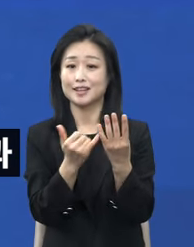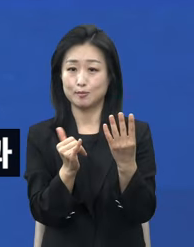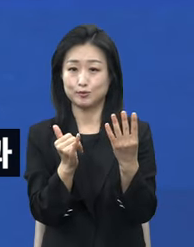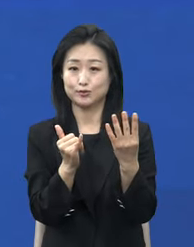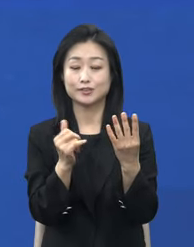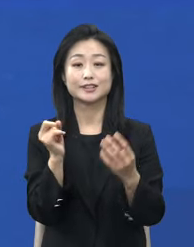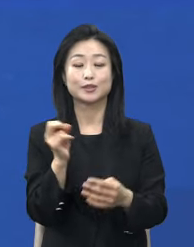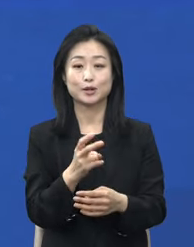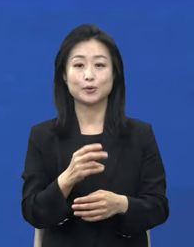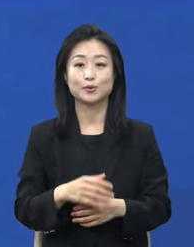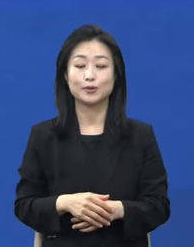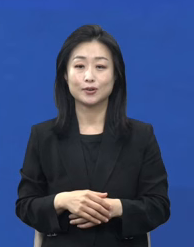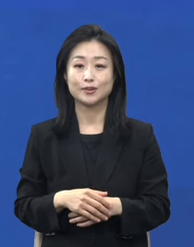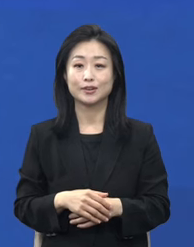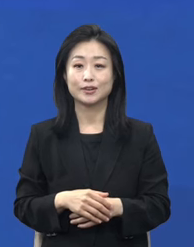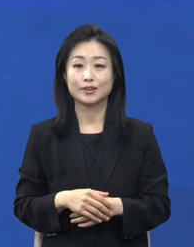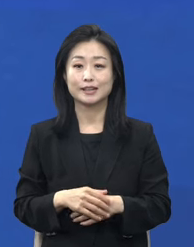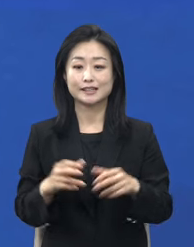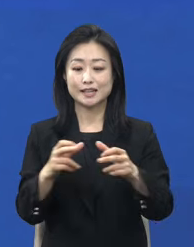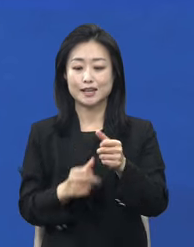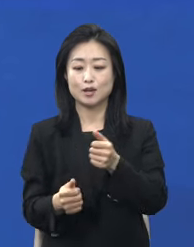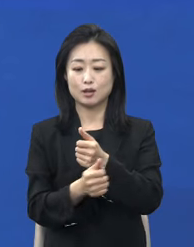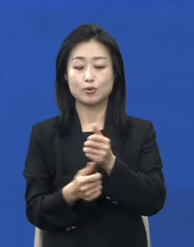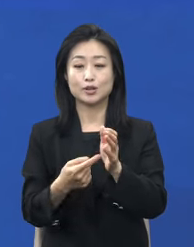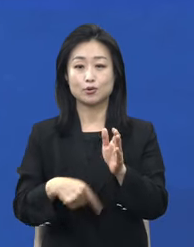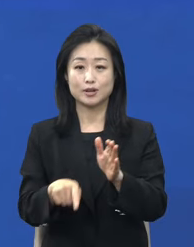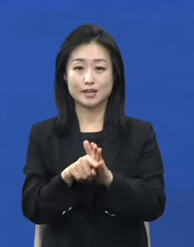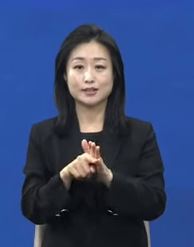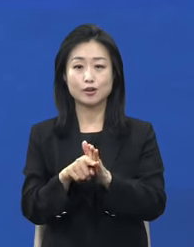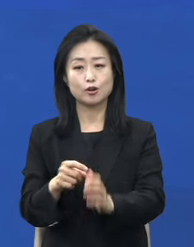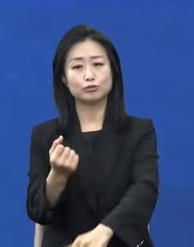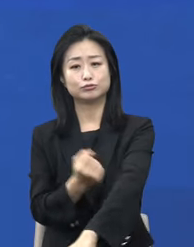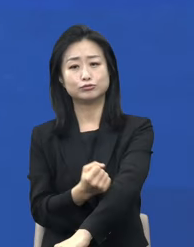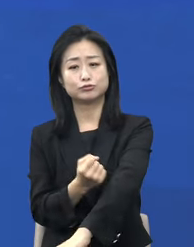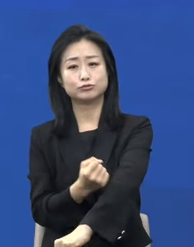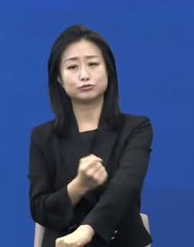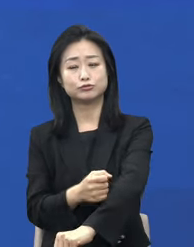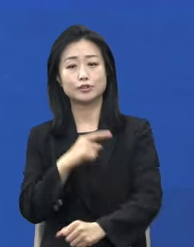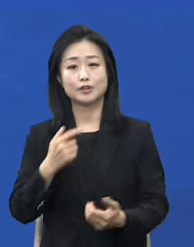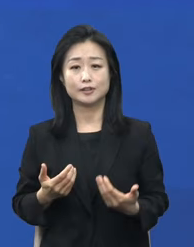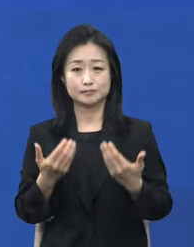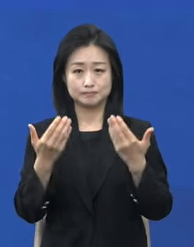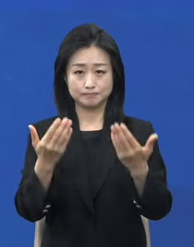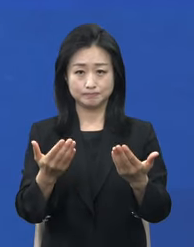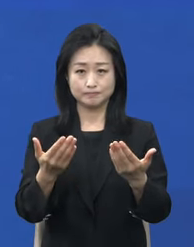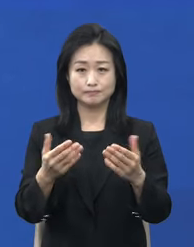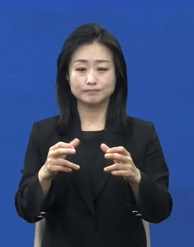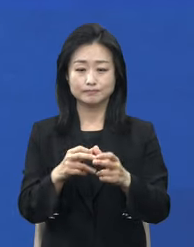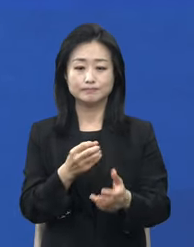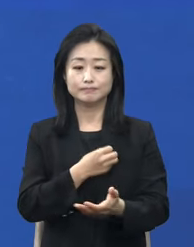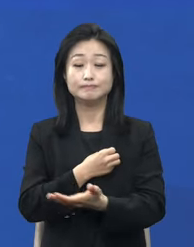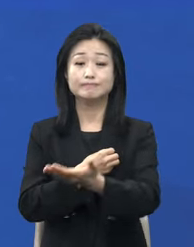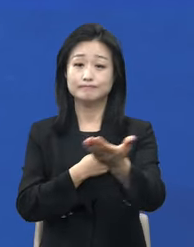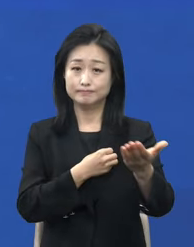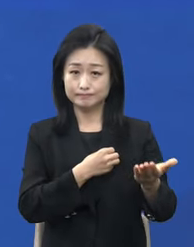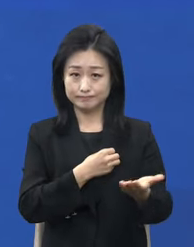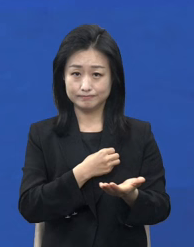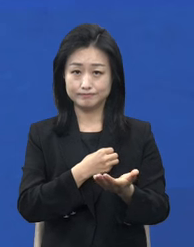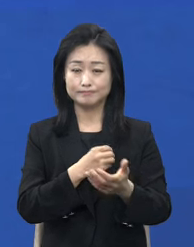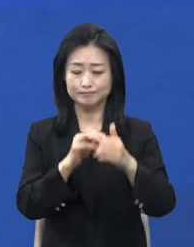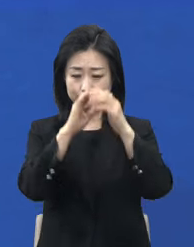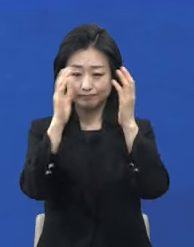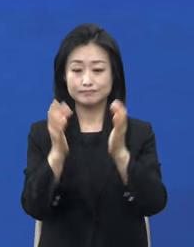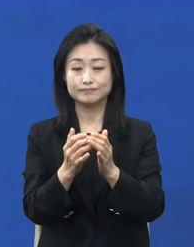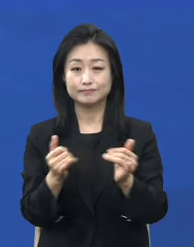후보님과 전국 장애인위원회를 위해 불철주야 헌신해 오신 장애인 당원들을 비롯한